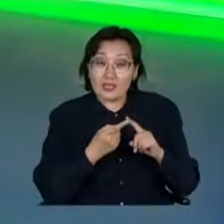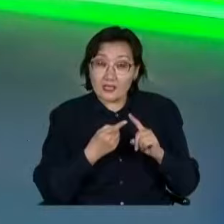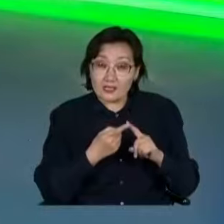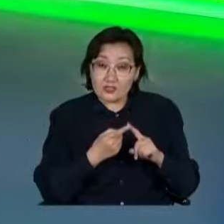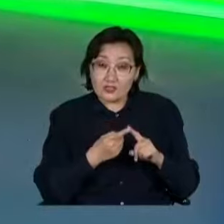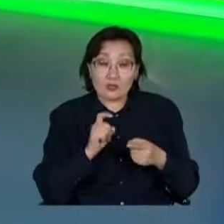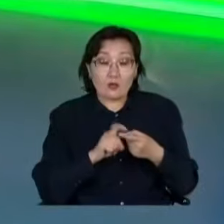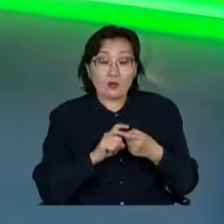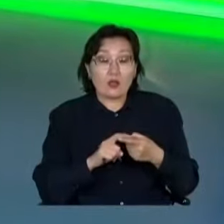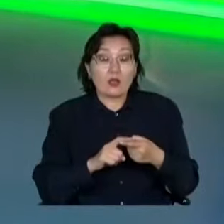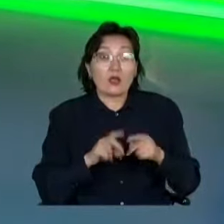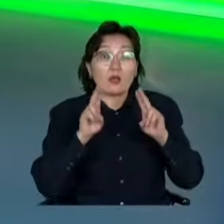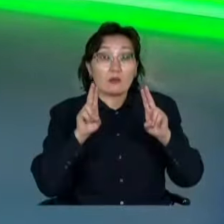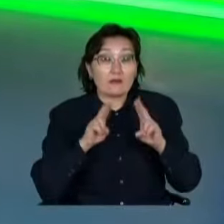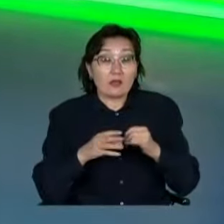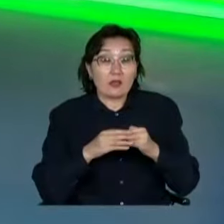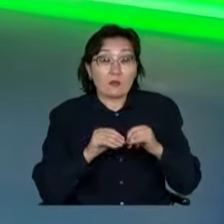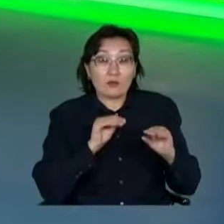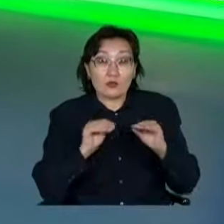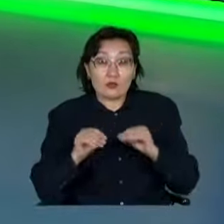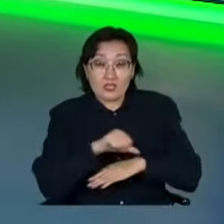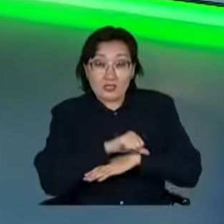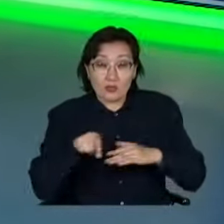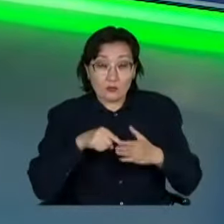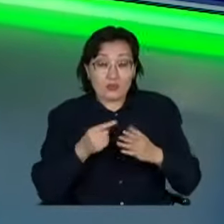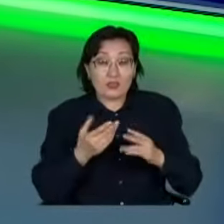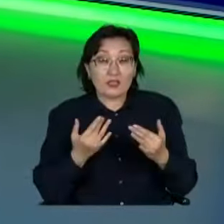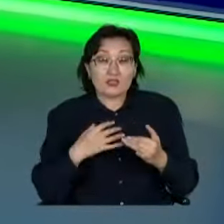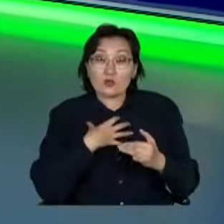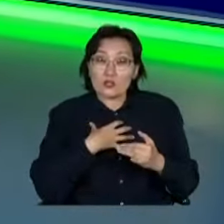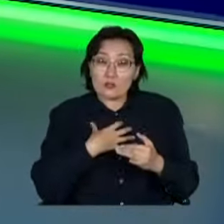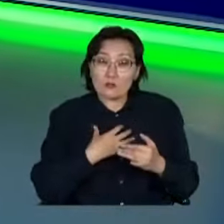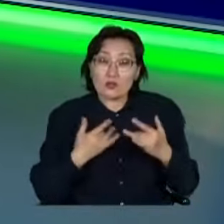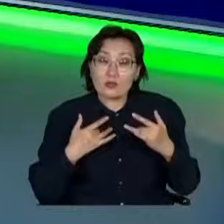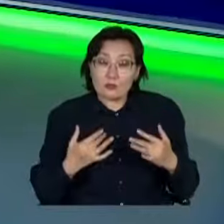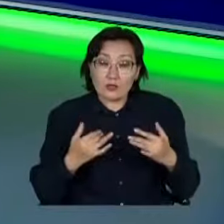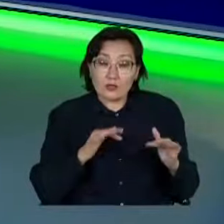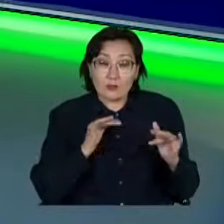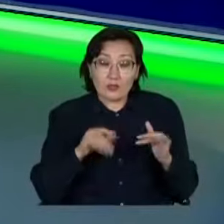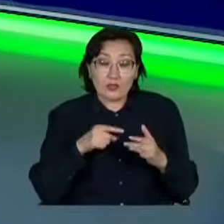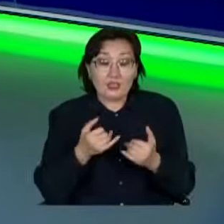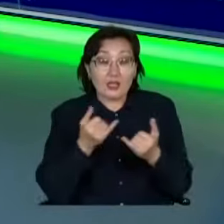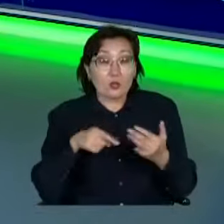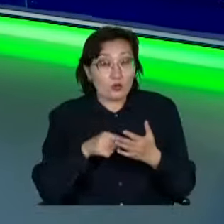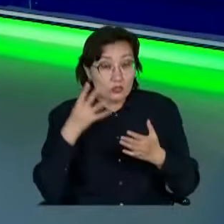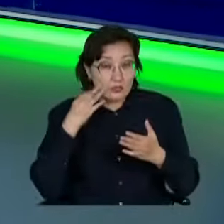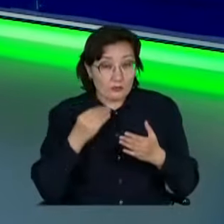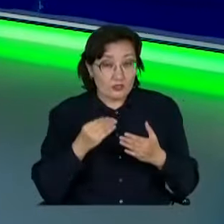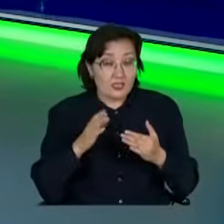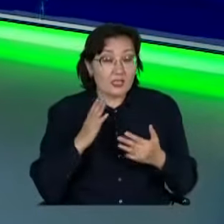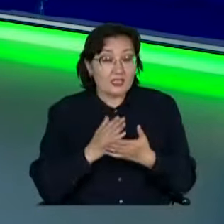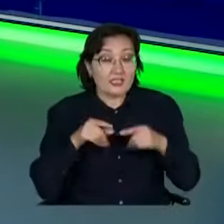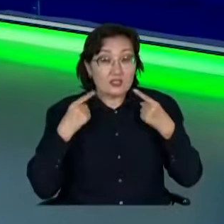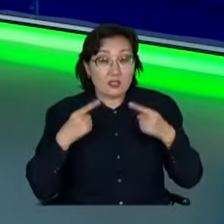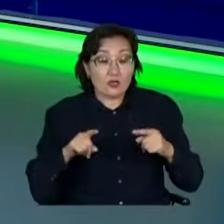правил благоустройства территории города. Вот насколько это актуальная и востребованная мера для города Алматы? И ведь есть